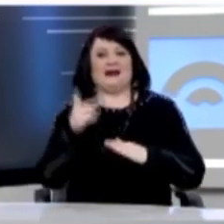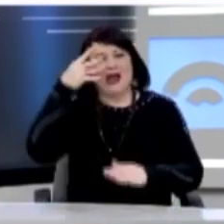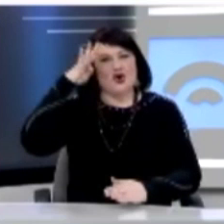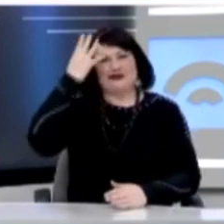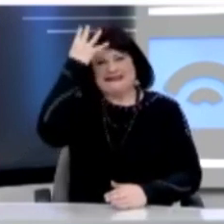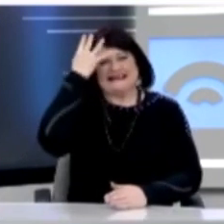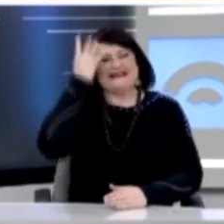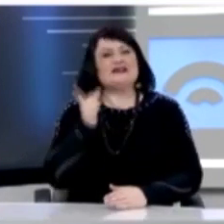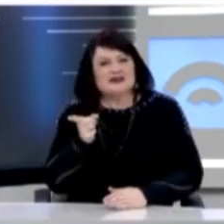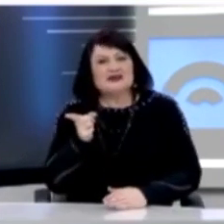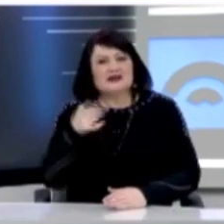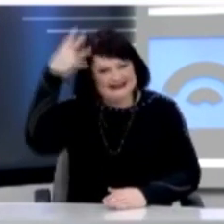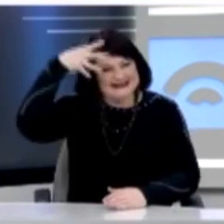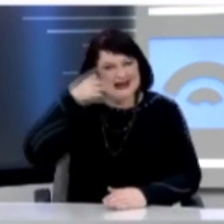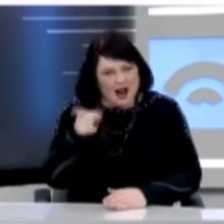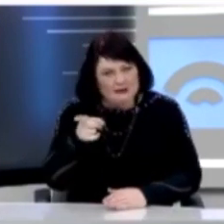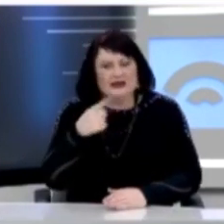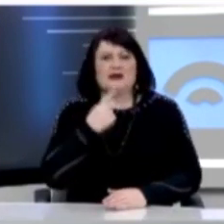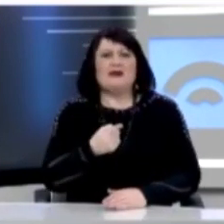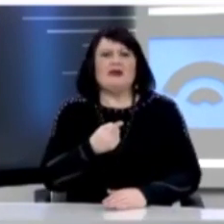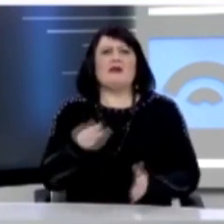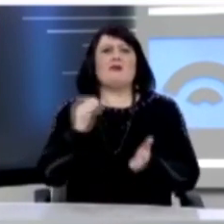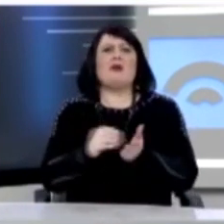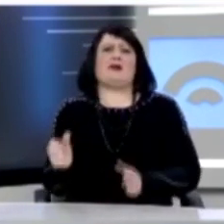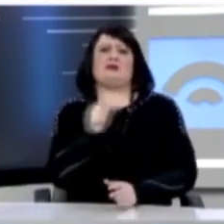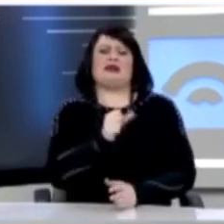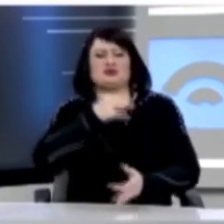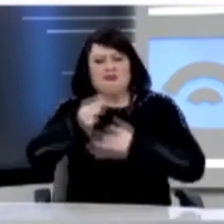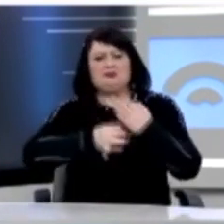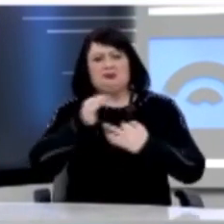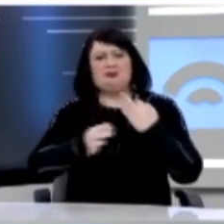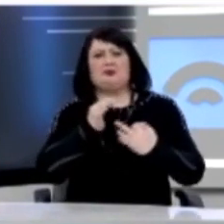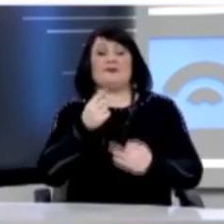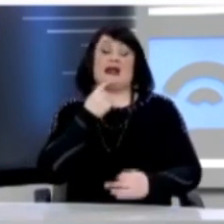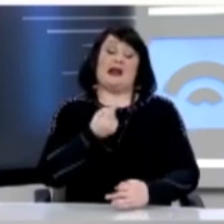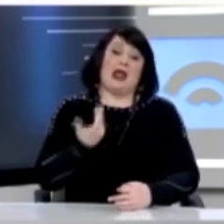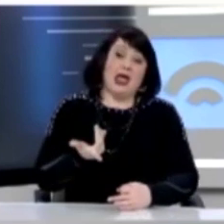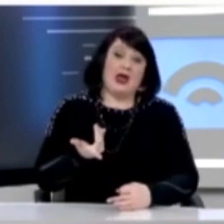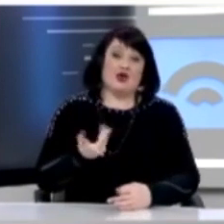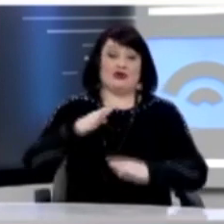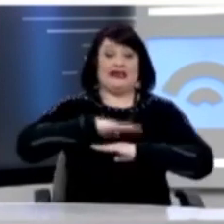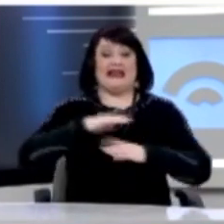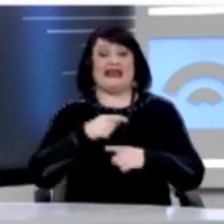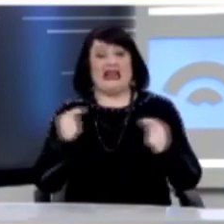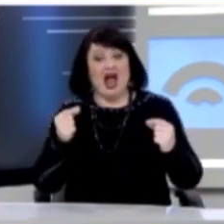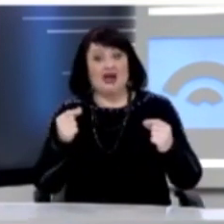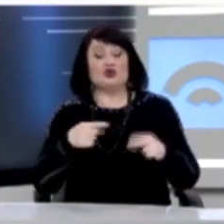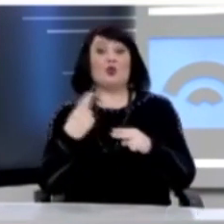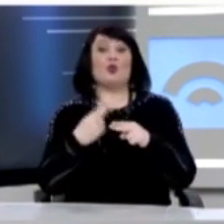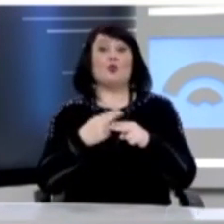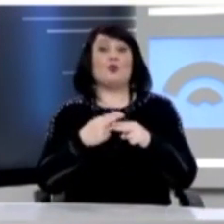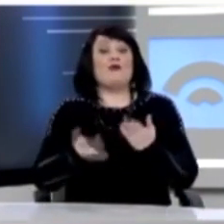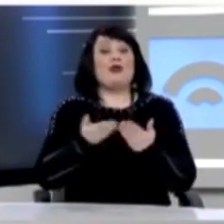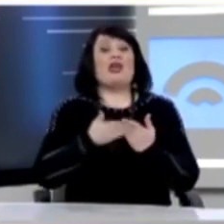ΝΑΤΟ, επαναφέροντας όλα τα σκουριασμένα επιχειρήματα περί δήθων ΝΑΤΟ παράγοντα